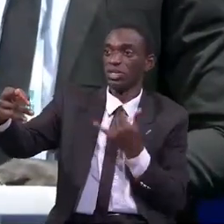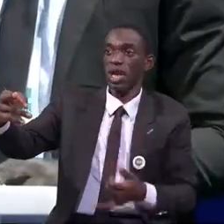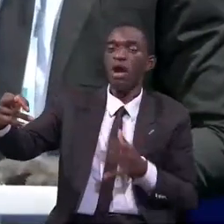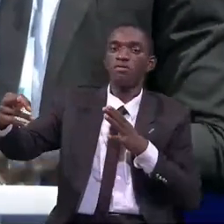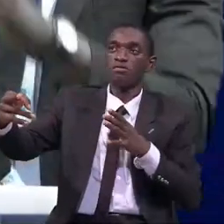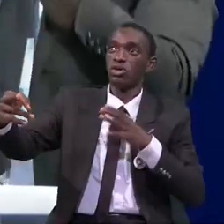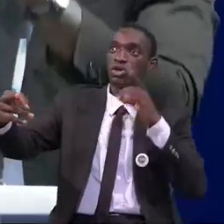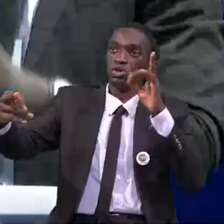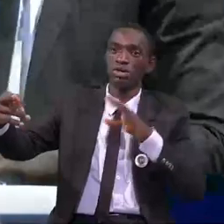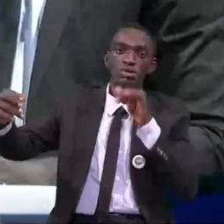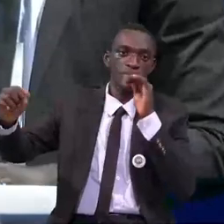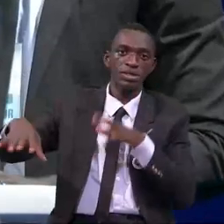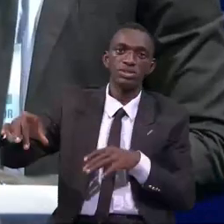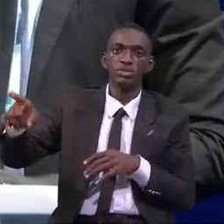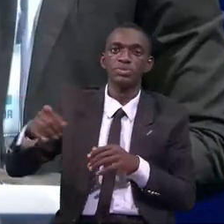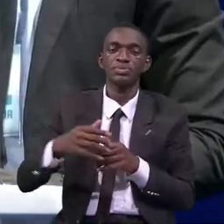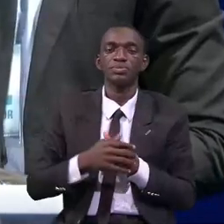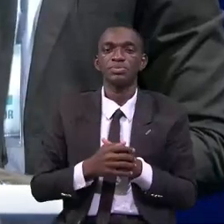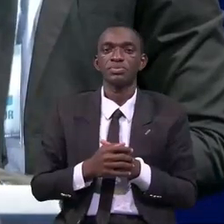plaît à